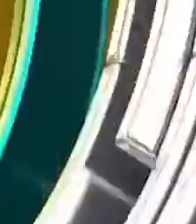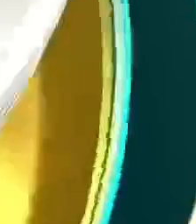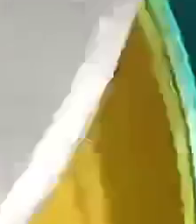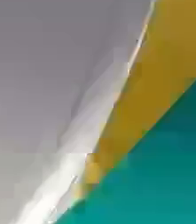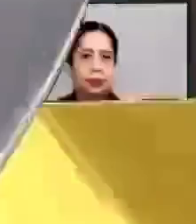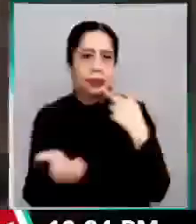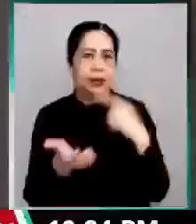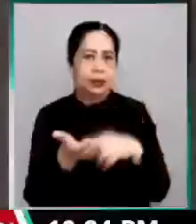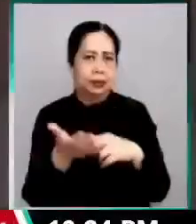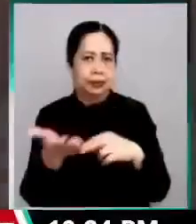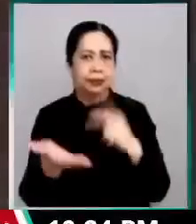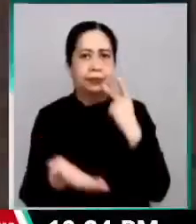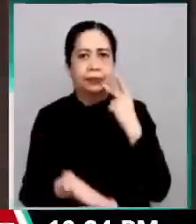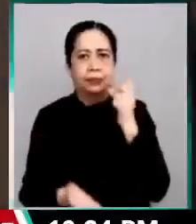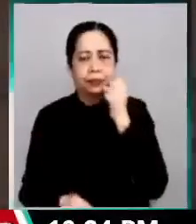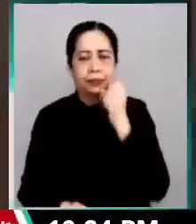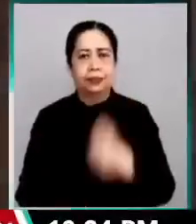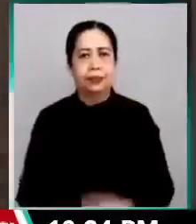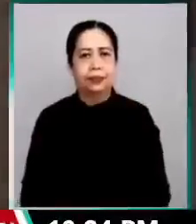Son.